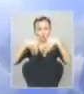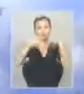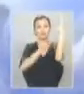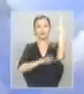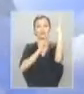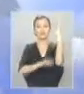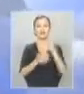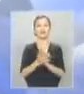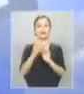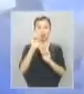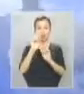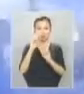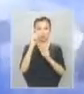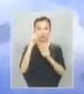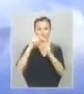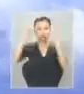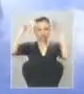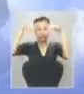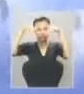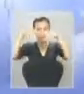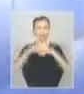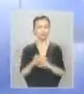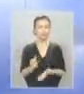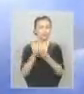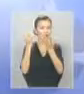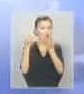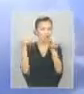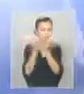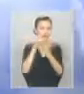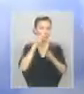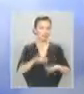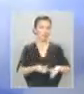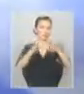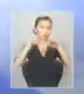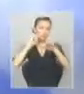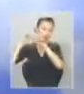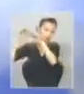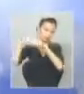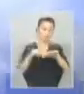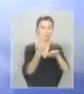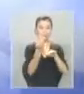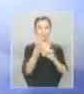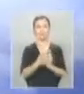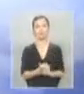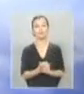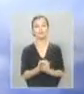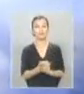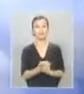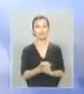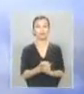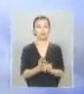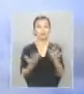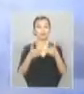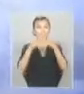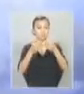ใต้ยังต้องระวังอันตรายจากฝนตกหนักซึ่งอาจจะทำให้เกิดสภาวะน้ำท่วมฉับพลันน้ำป่าไหลหลากได้ในระยะนี้ในส่วนของชาวเรือในอ่าวไทยก็